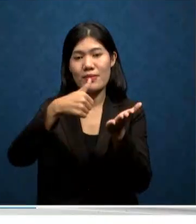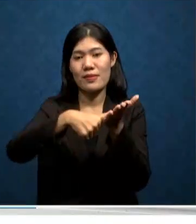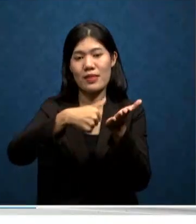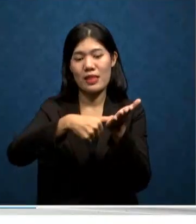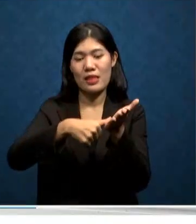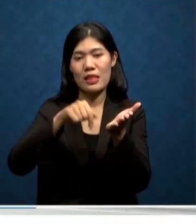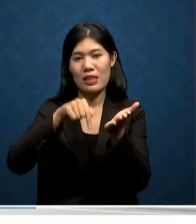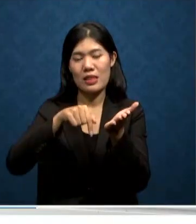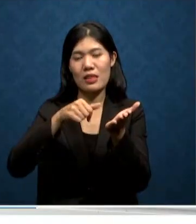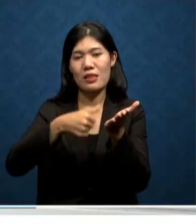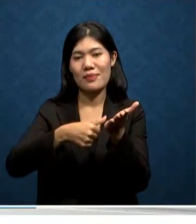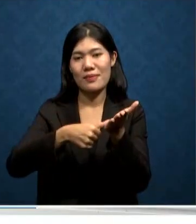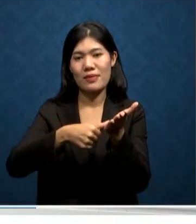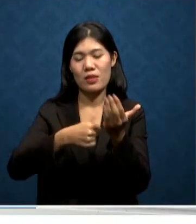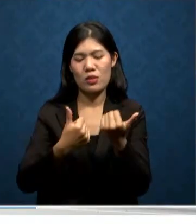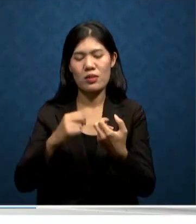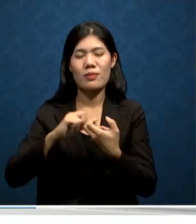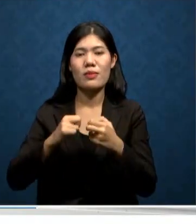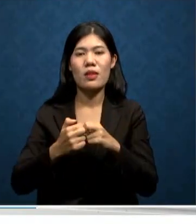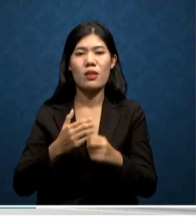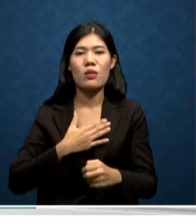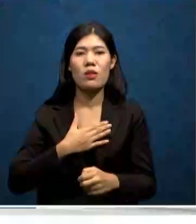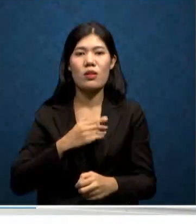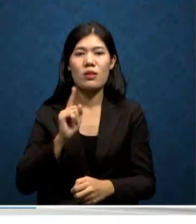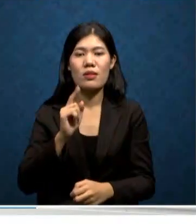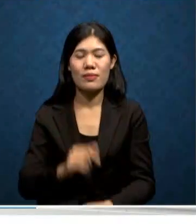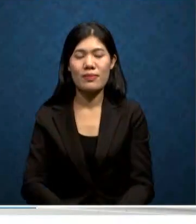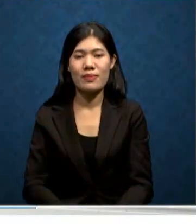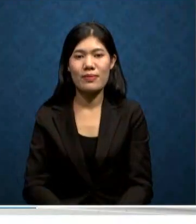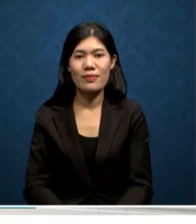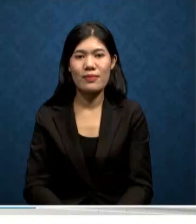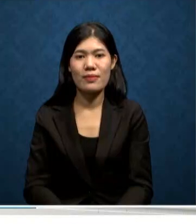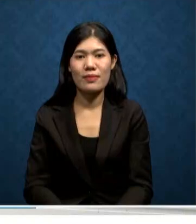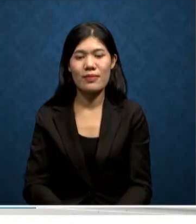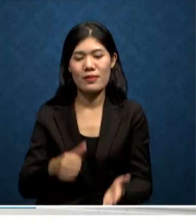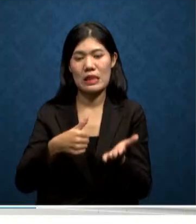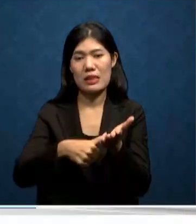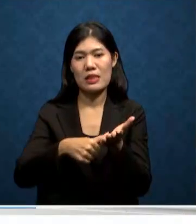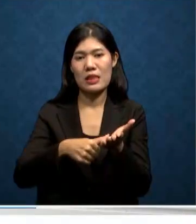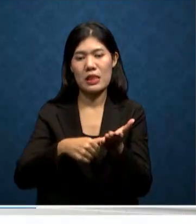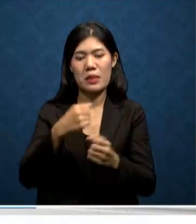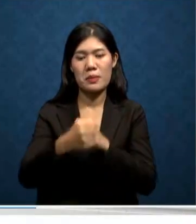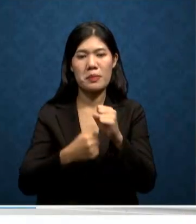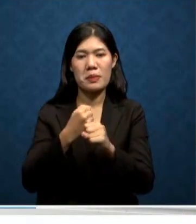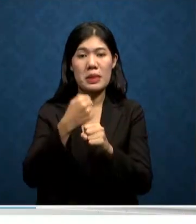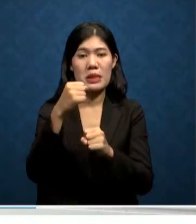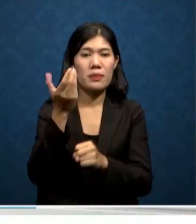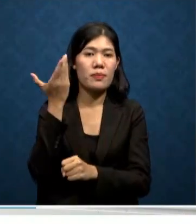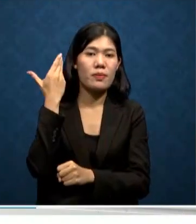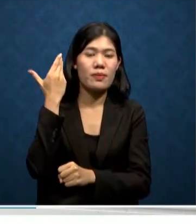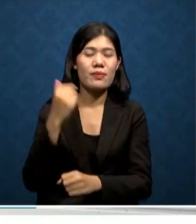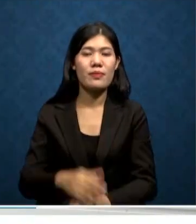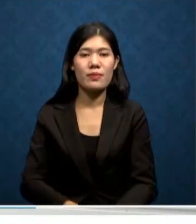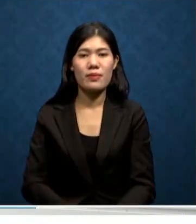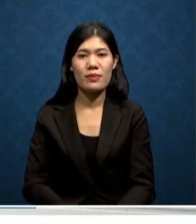ใหญ่ที่ยังเป็นปัญหาของเราอยู่นะครับก็คือหนี้ที่เมื่อ 10ปีที่แล้วนะครับ